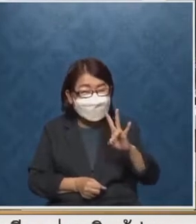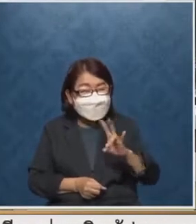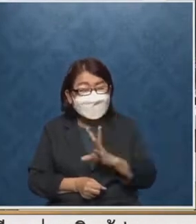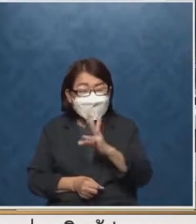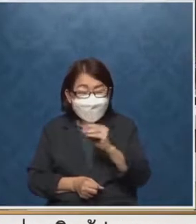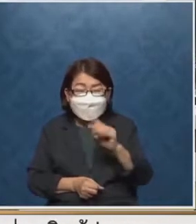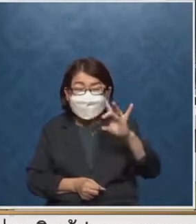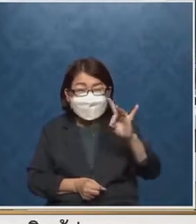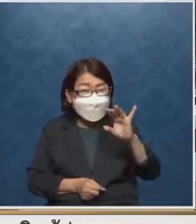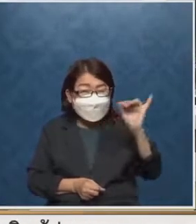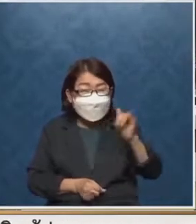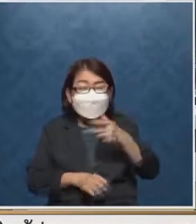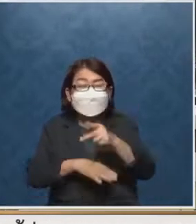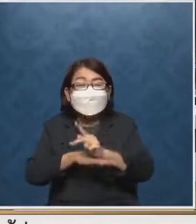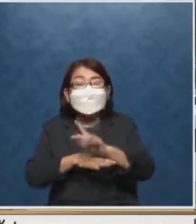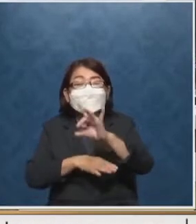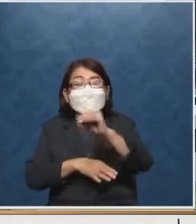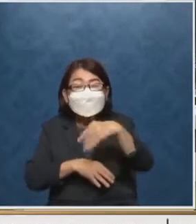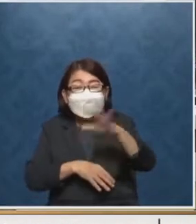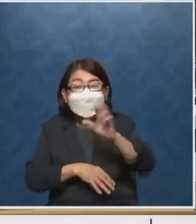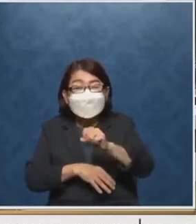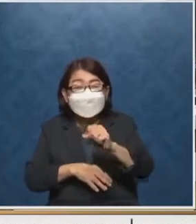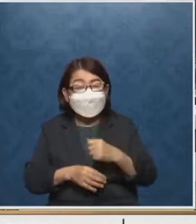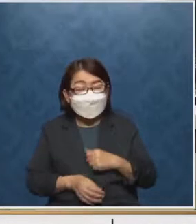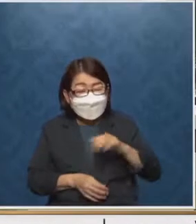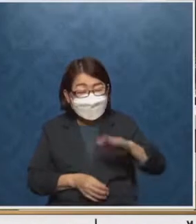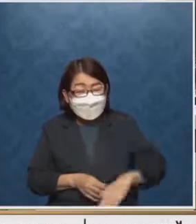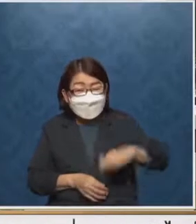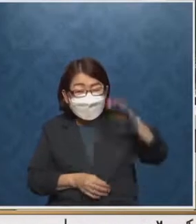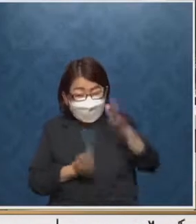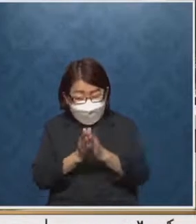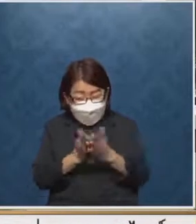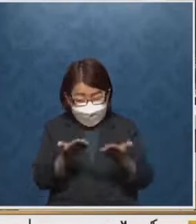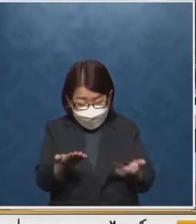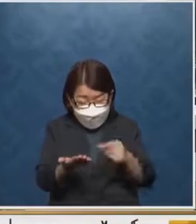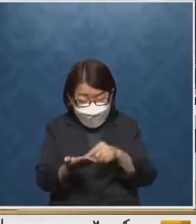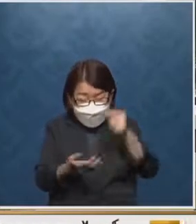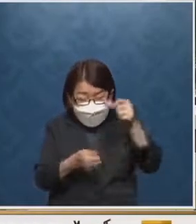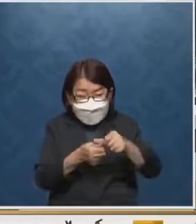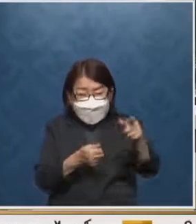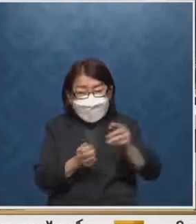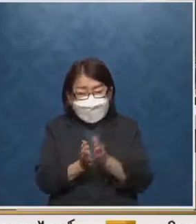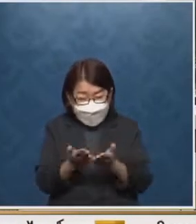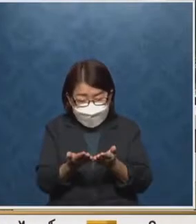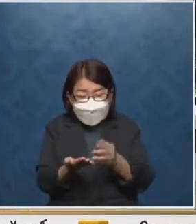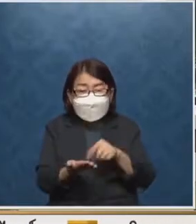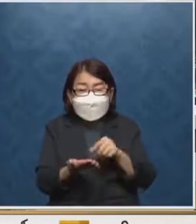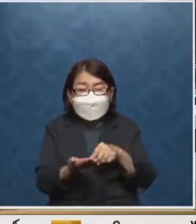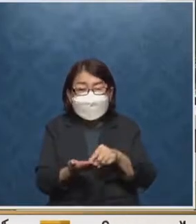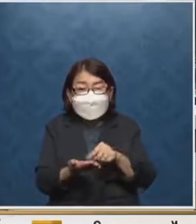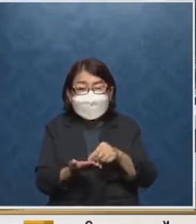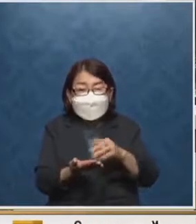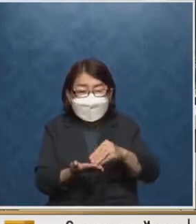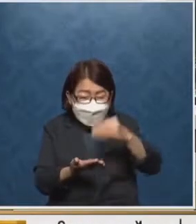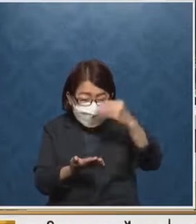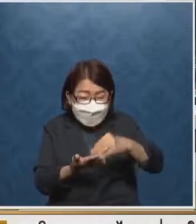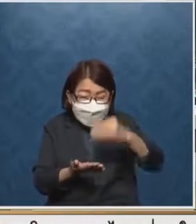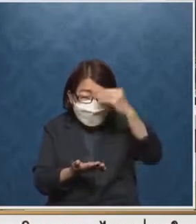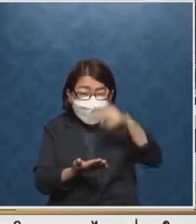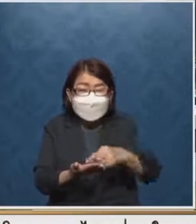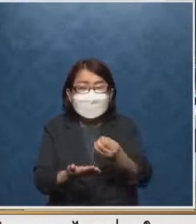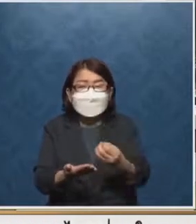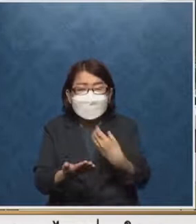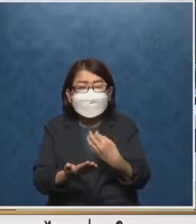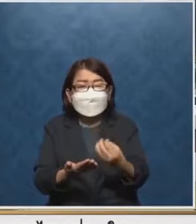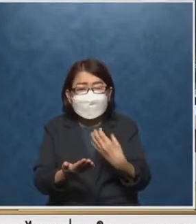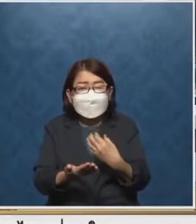กว่าแต่หนังสือที่เราเรียนตอนเด็กๆเนี่ยท่านประธานคงจำได้ว่ามันจะเป็นหนังสือที่ส่งเสริมให้เ